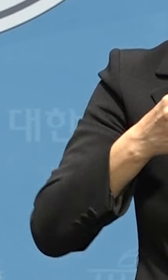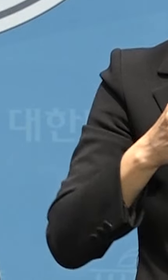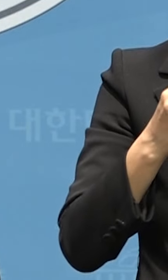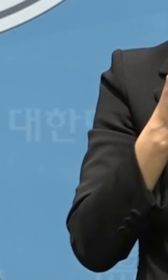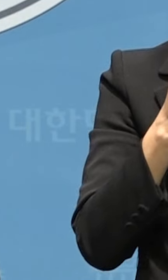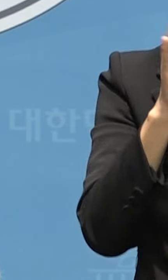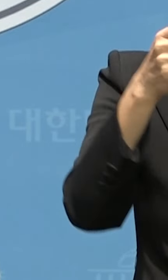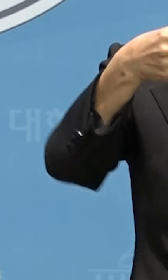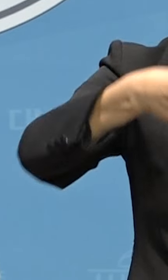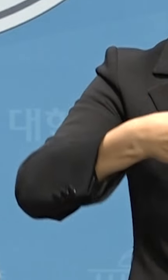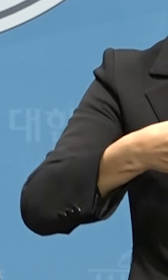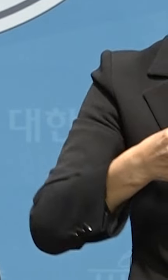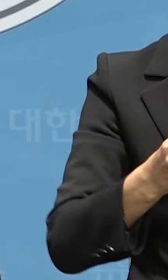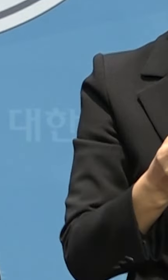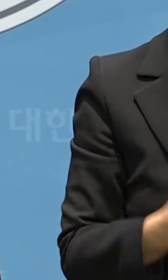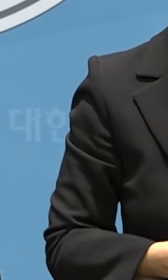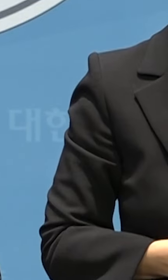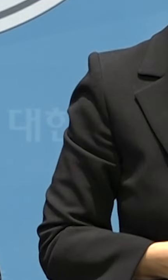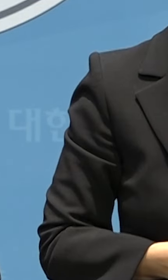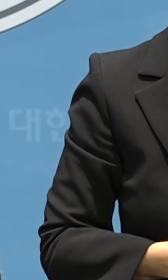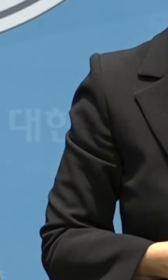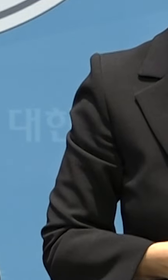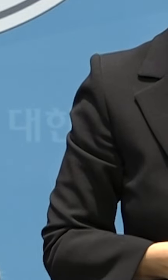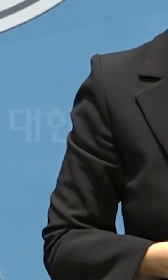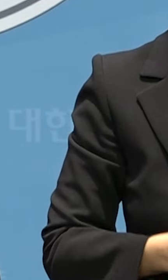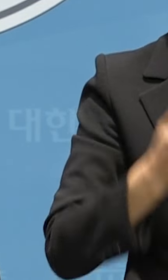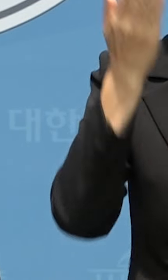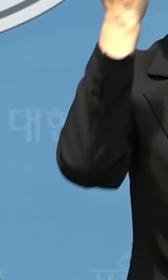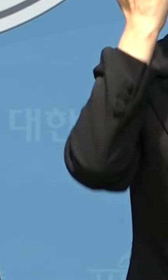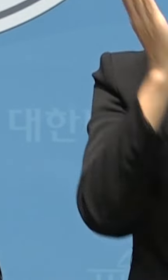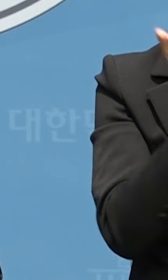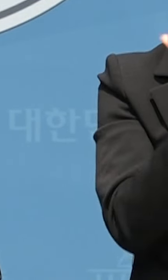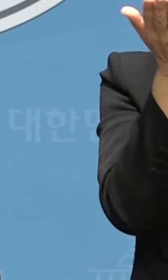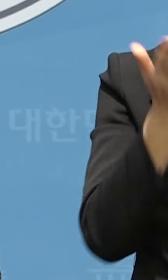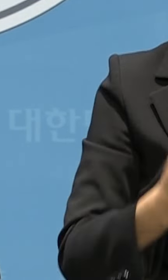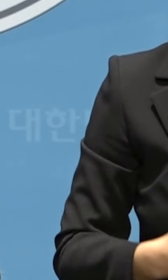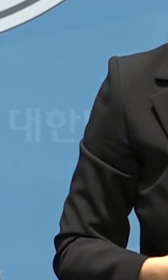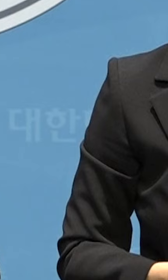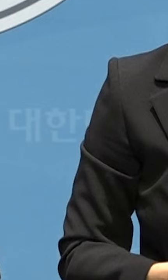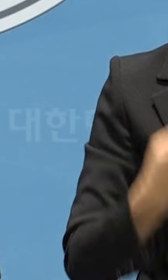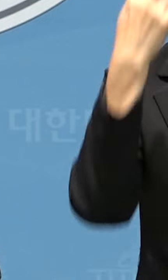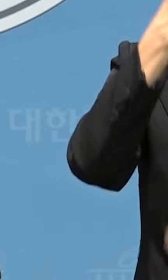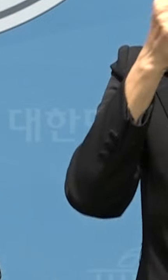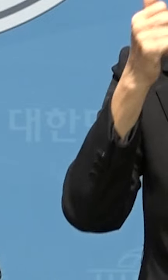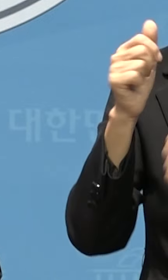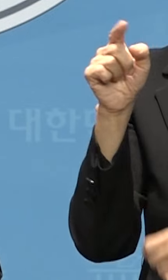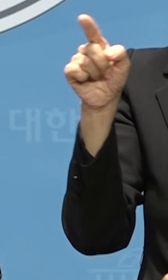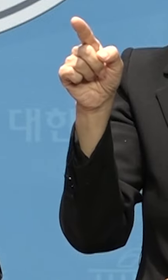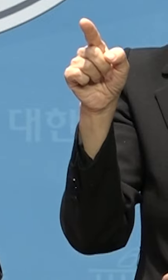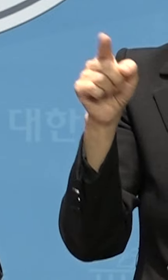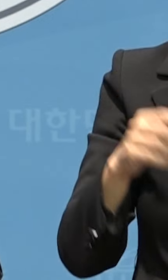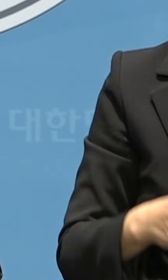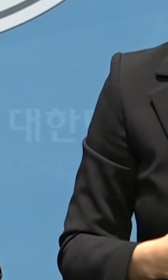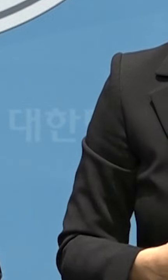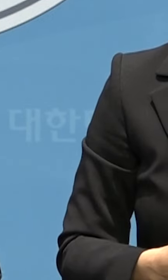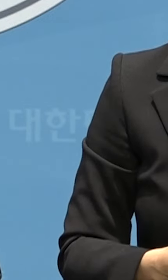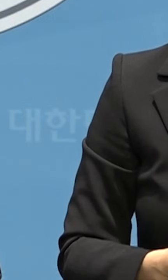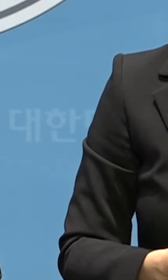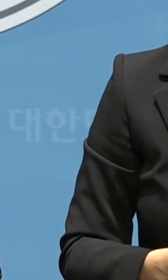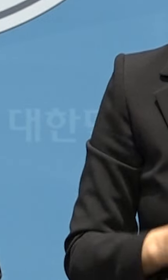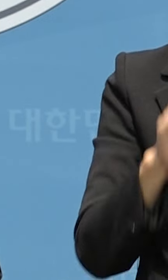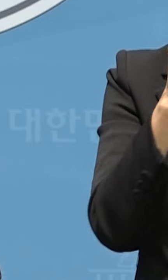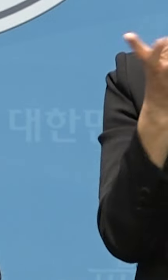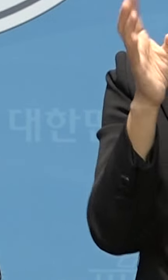나눠주라고 했겠습니까? 불가능하고 비상식적인 내용을 가지고 검찰은 1억 원 뇌물을